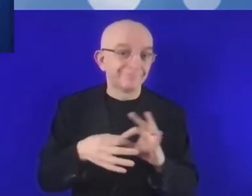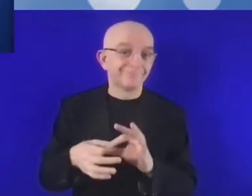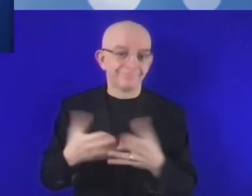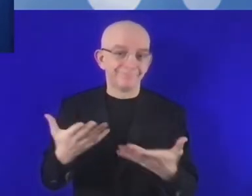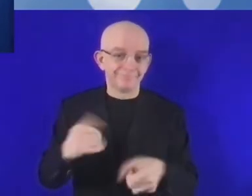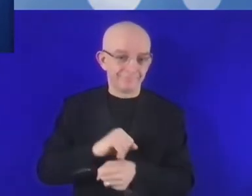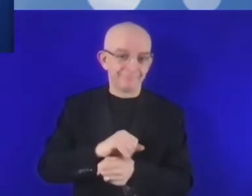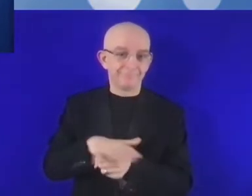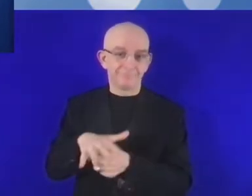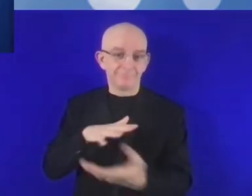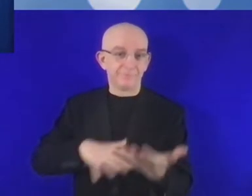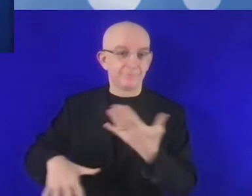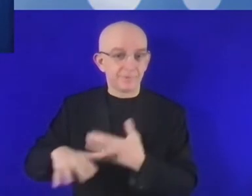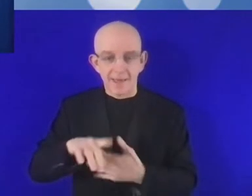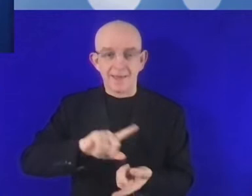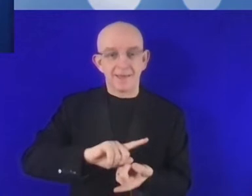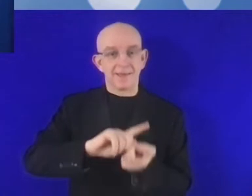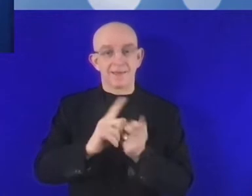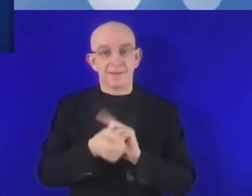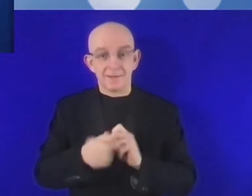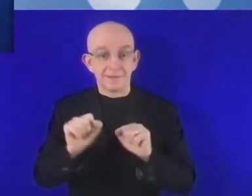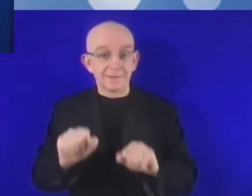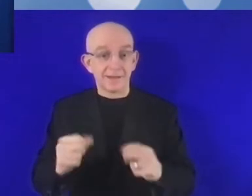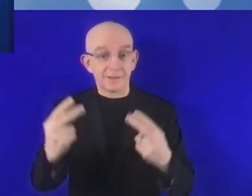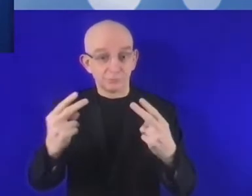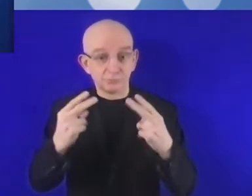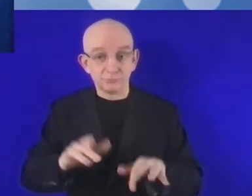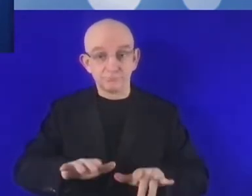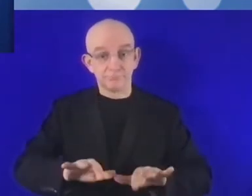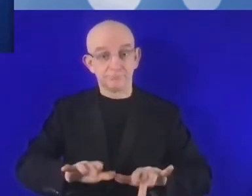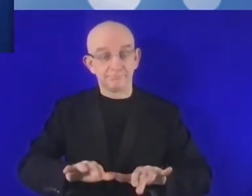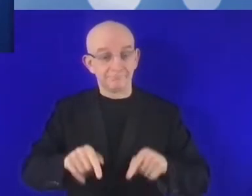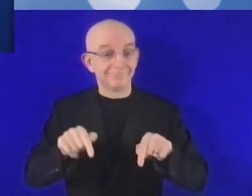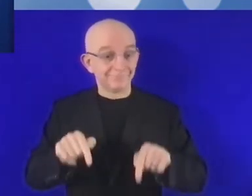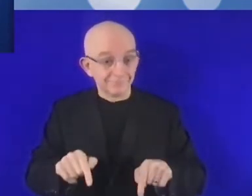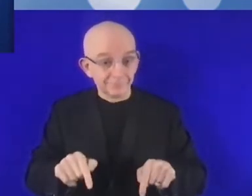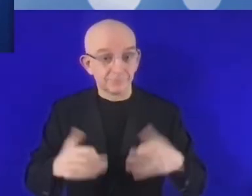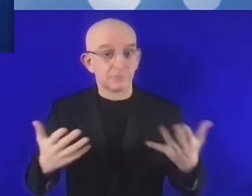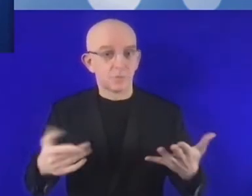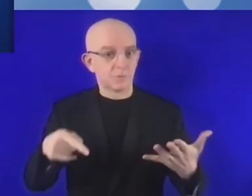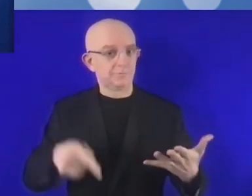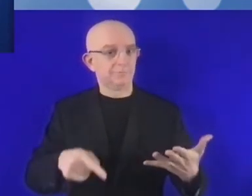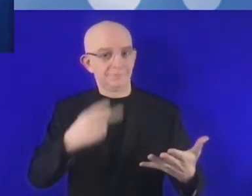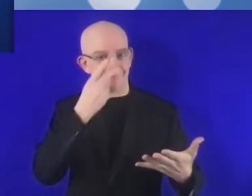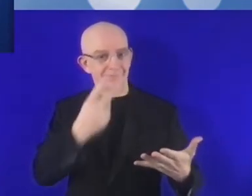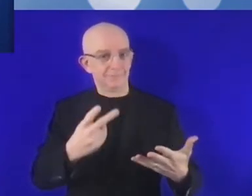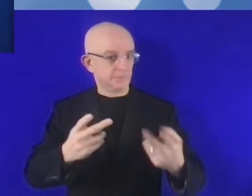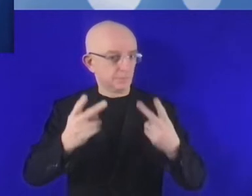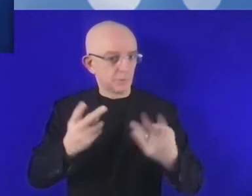إن الأزمة التي ارتبطت بجائحة